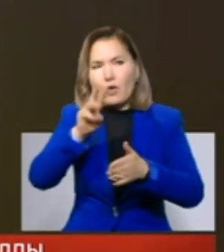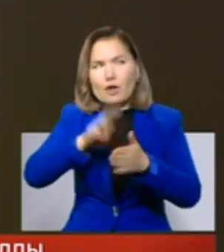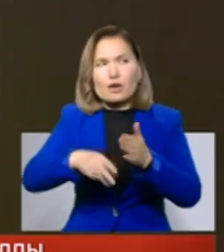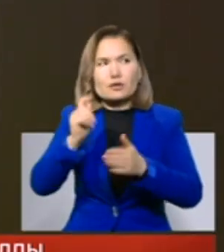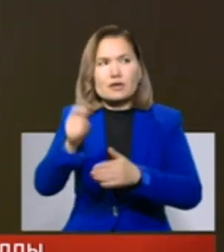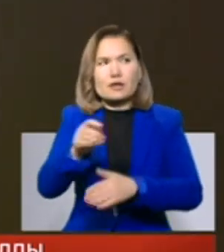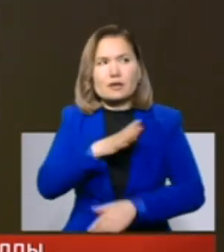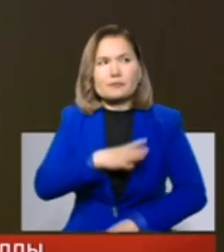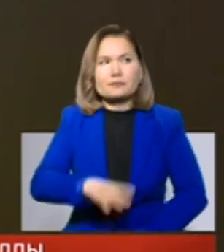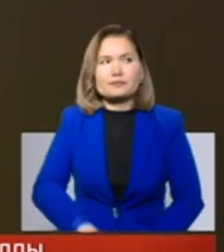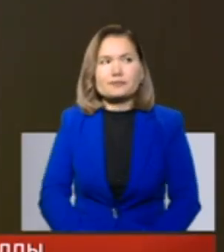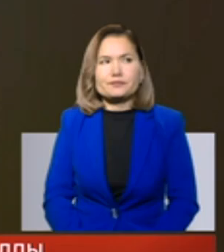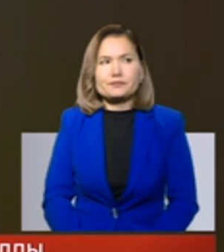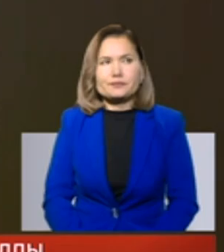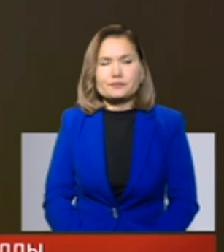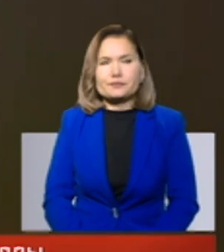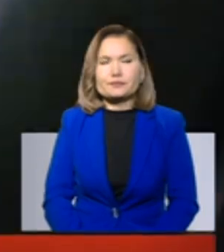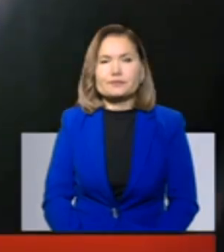айыппұл салды.